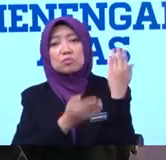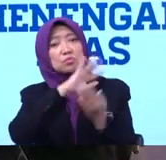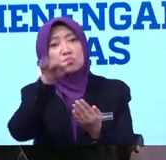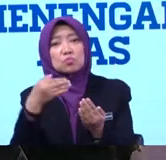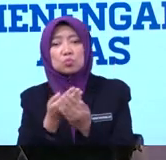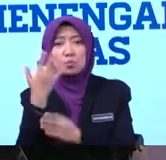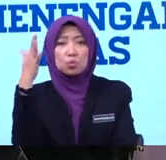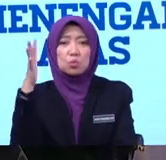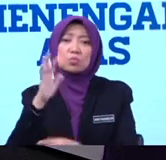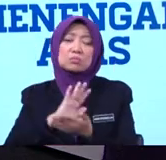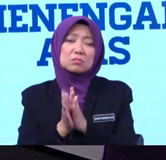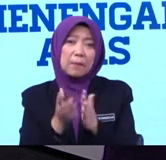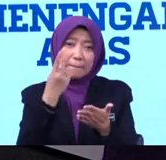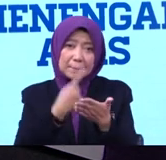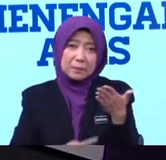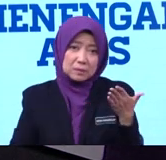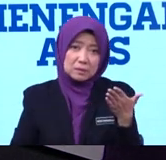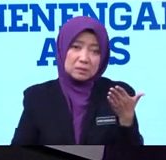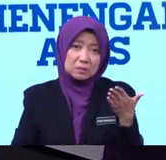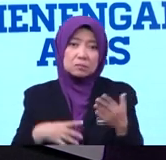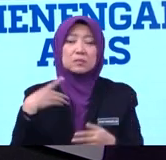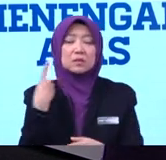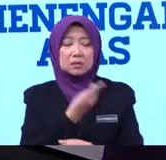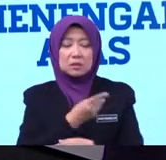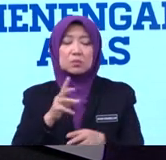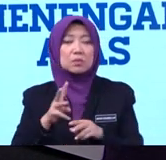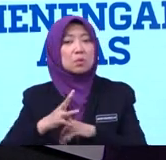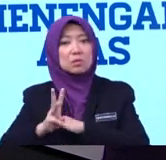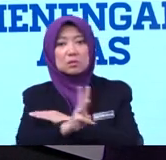Jadi kita punya kawasan